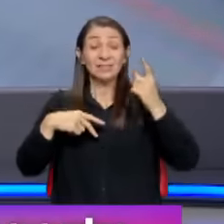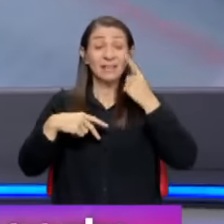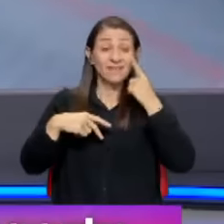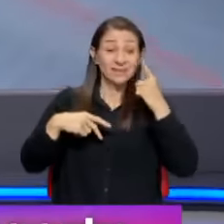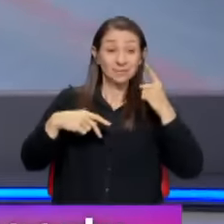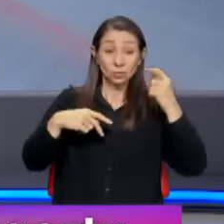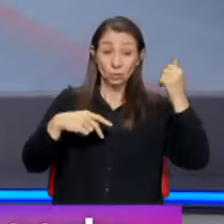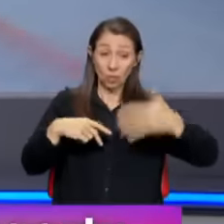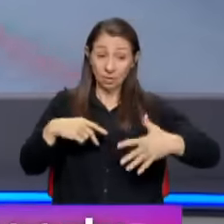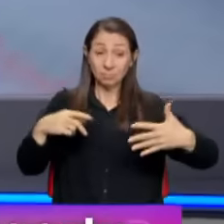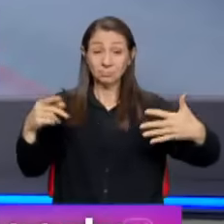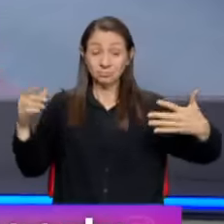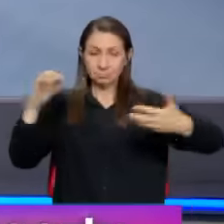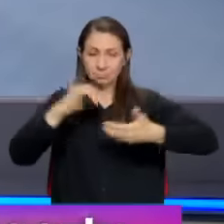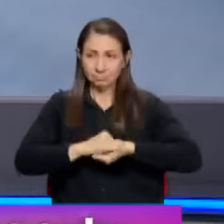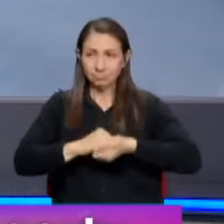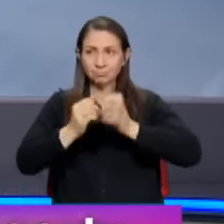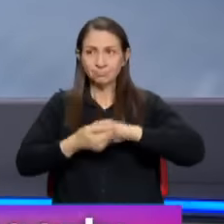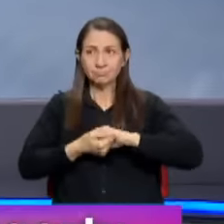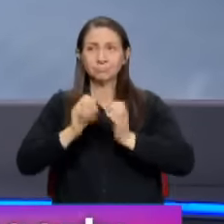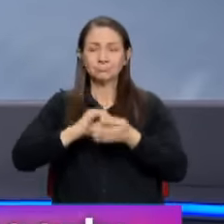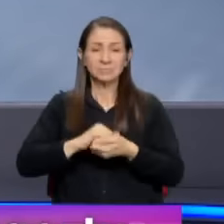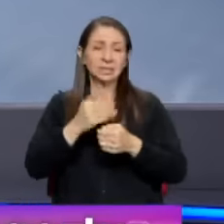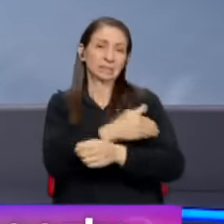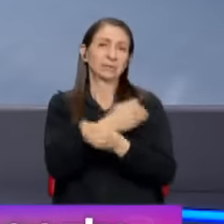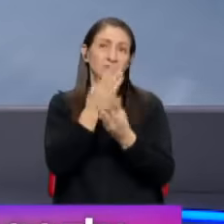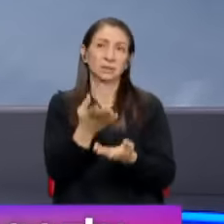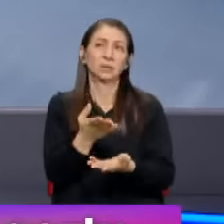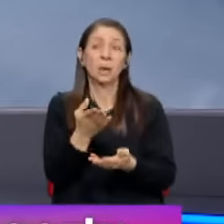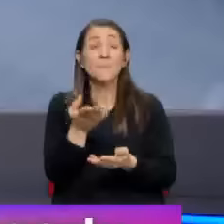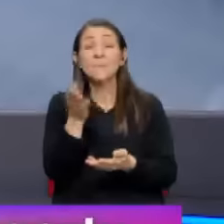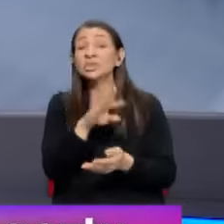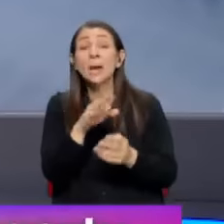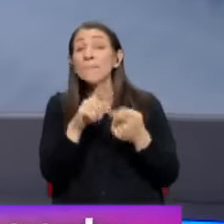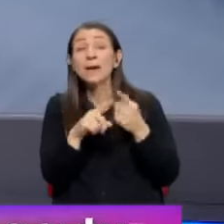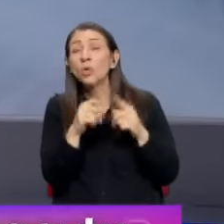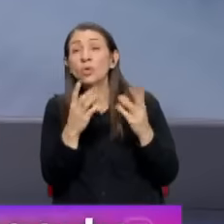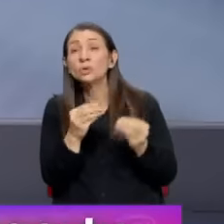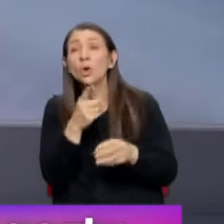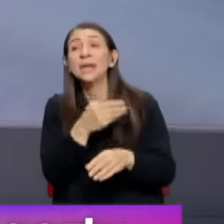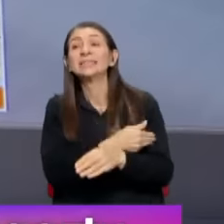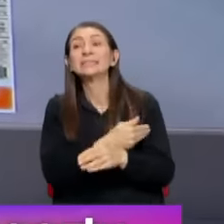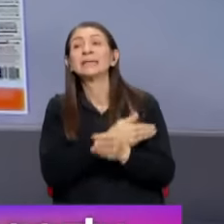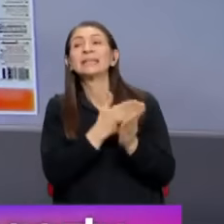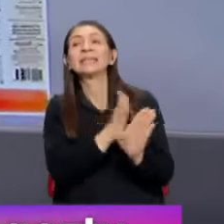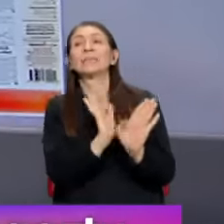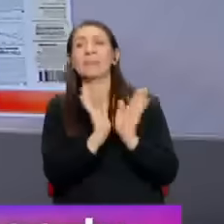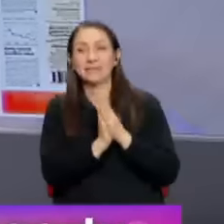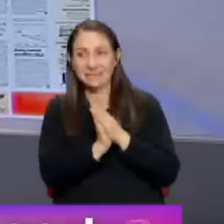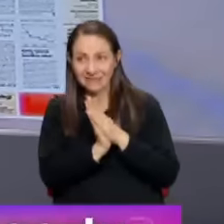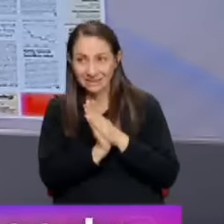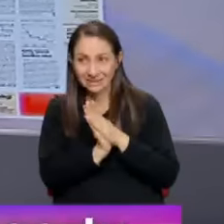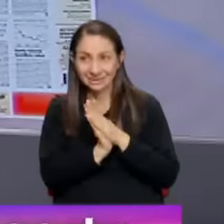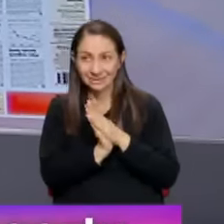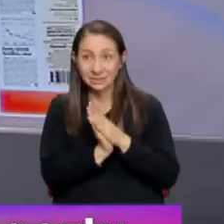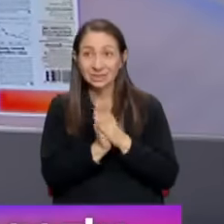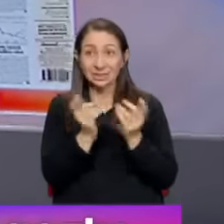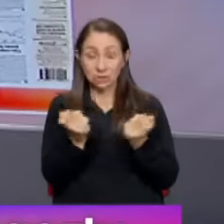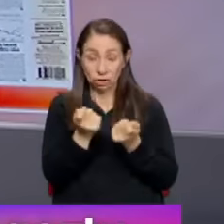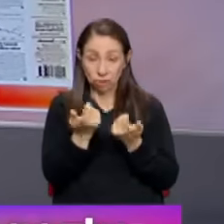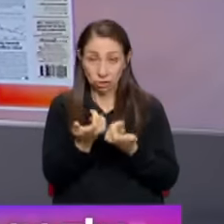yönetim bir olursa, birlik olursa oraya hizmet gelir. Olmazsa, yani ayrı partilerden olursa oraya hizmet gelmeze geldi